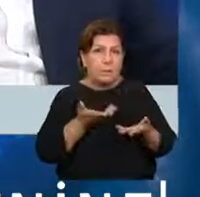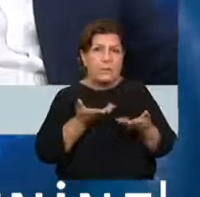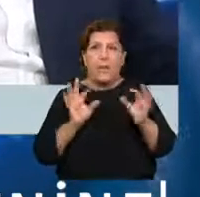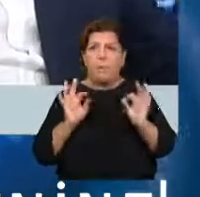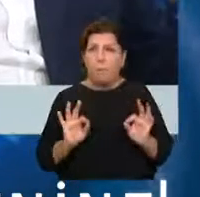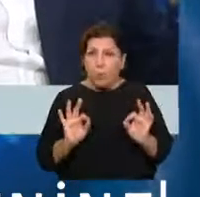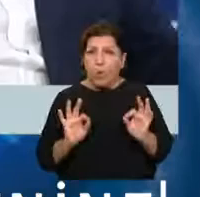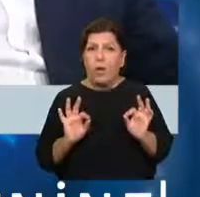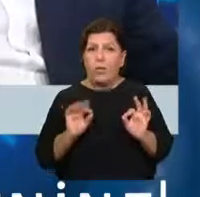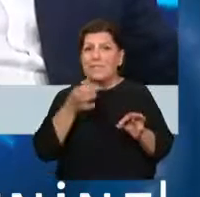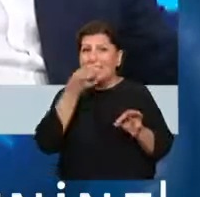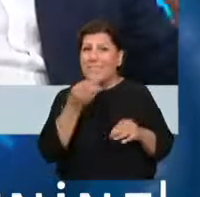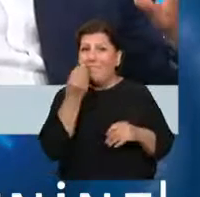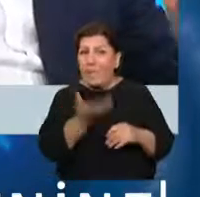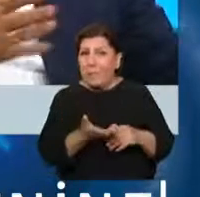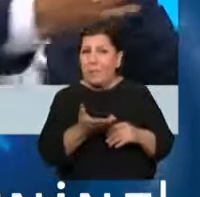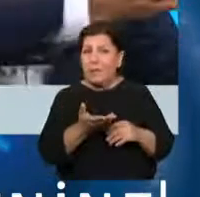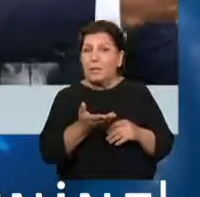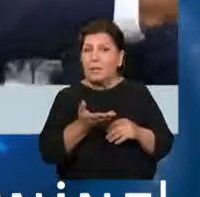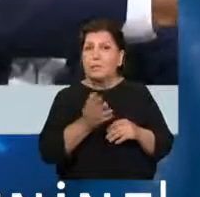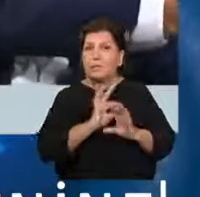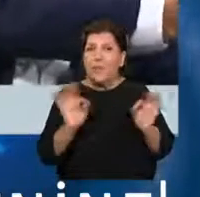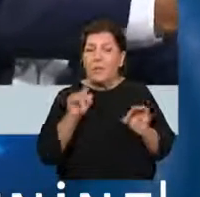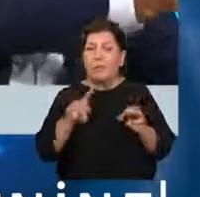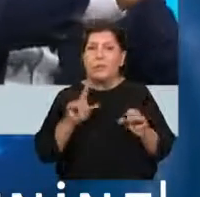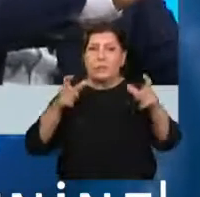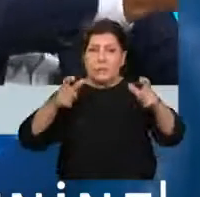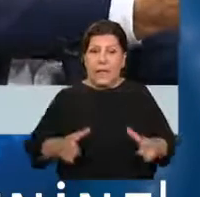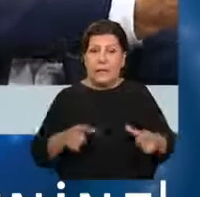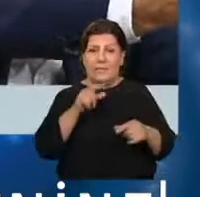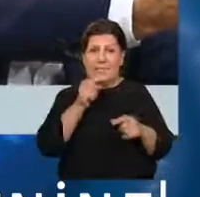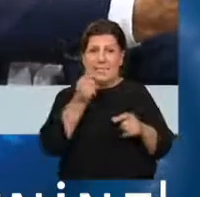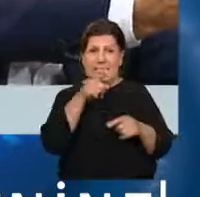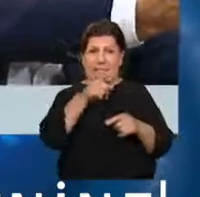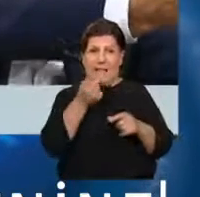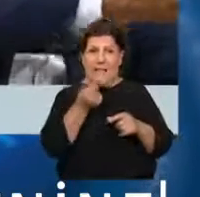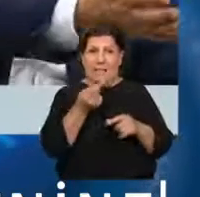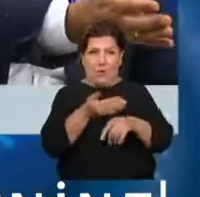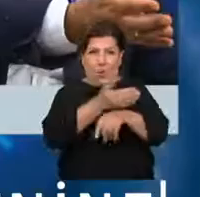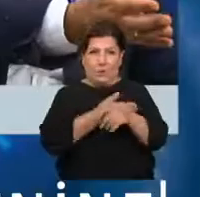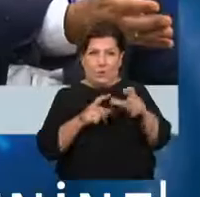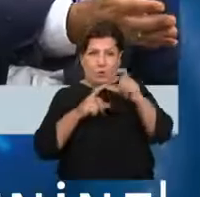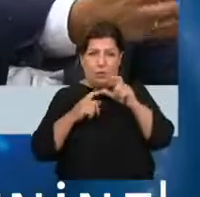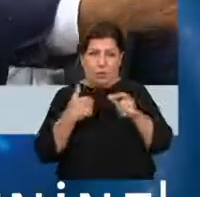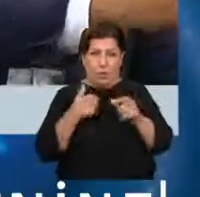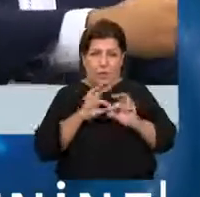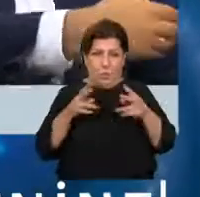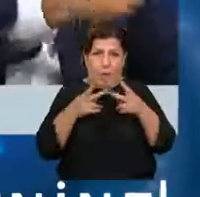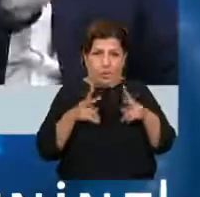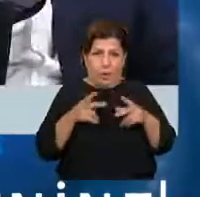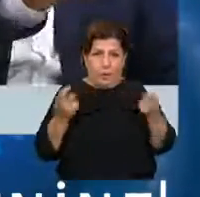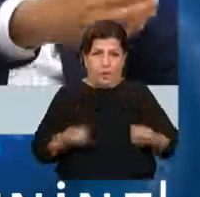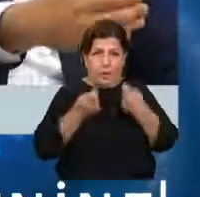Dolayısıyla buna izin vermeyi tamamıyla bu Bu noktadan sizin Biraz önce söylemiş olduğunuz noktadan açıklamaya çalışıyor ama